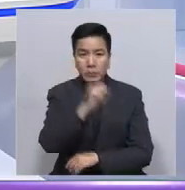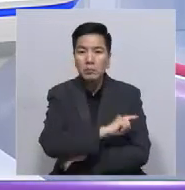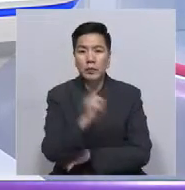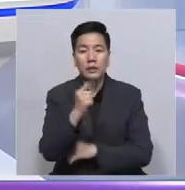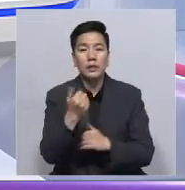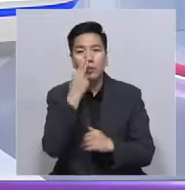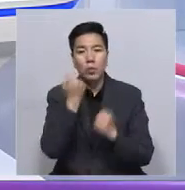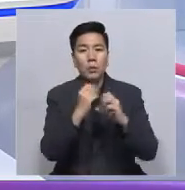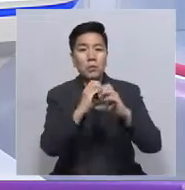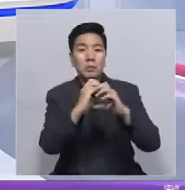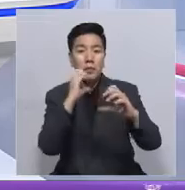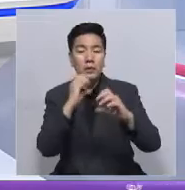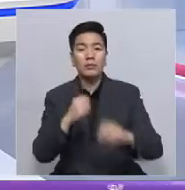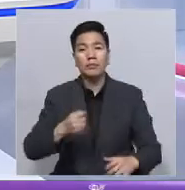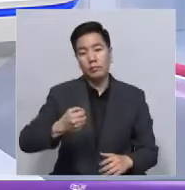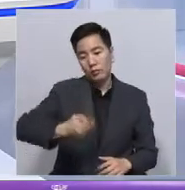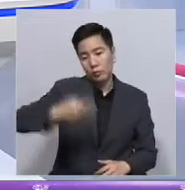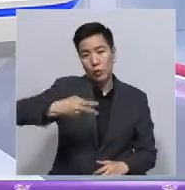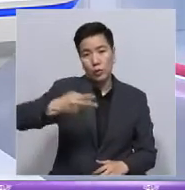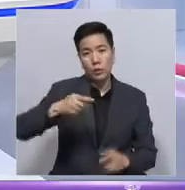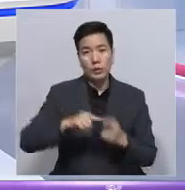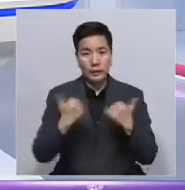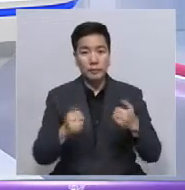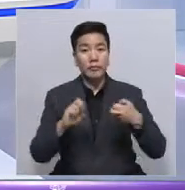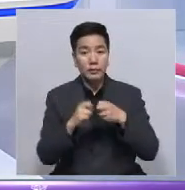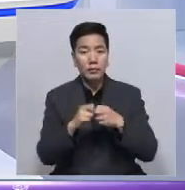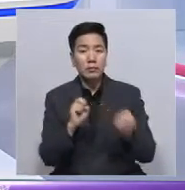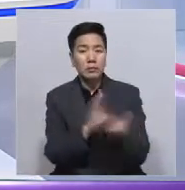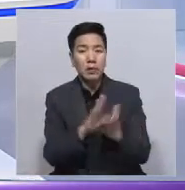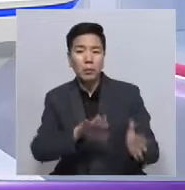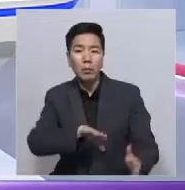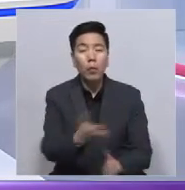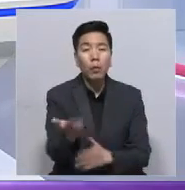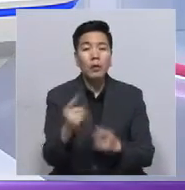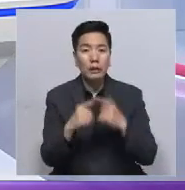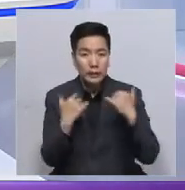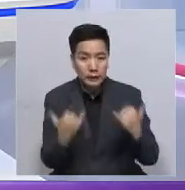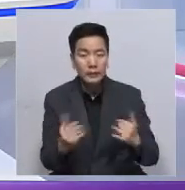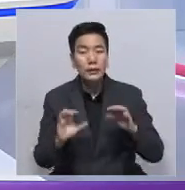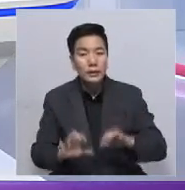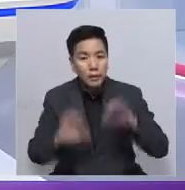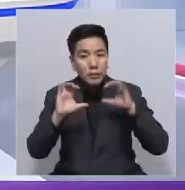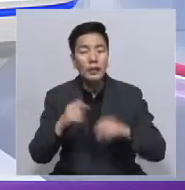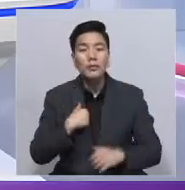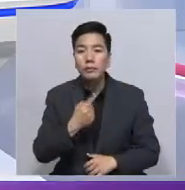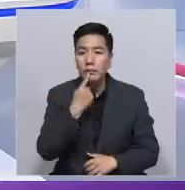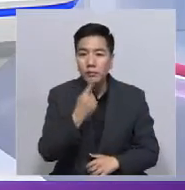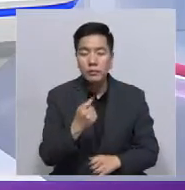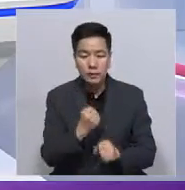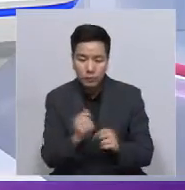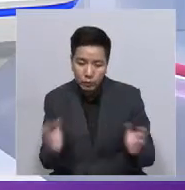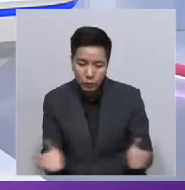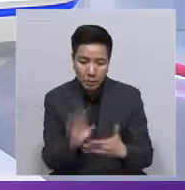ตุเกิดขึ้นกับรถบัส2 ชั้นที่ประสบอุบัติเหตุนะครับทำให้หลายคนตอนนี้กังวลแต่ว่าทางรัฐบาลนะครับก็ยังคงยืนยันที่